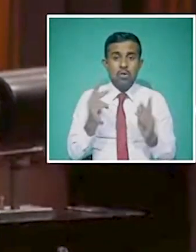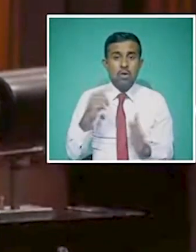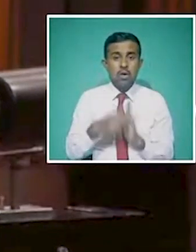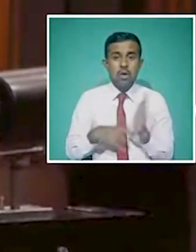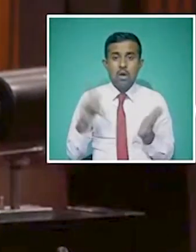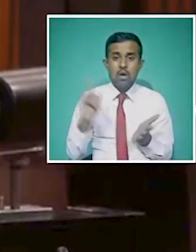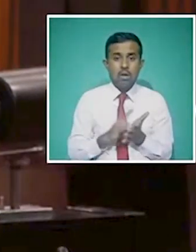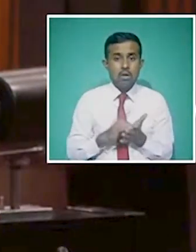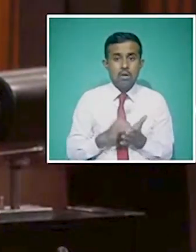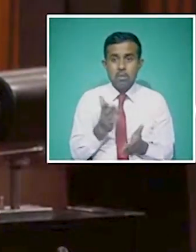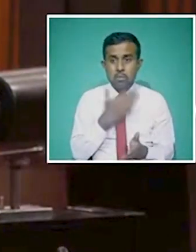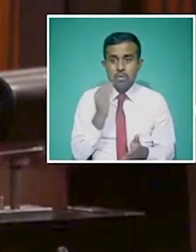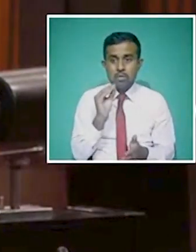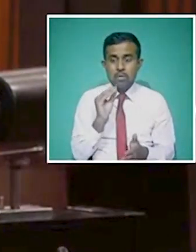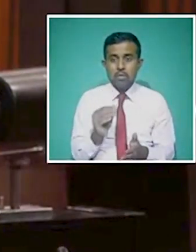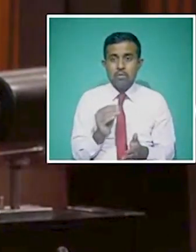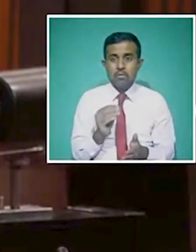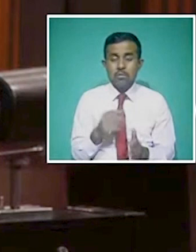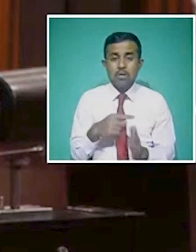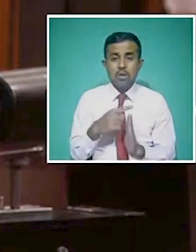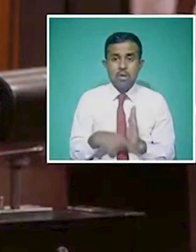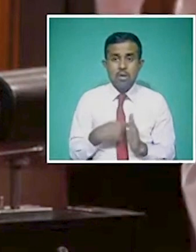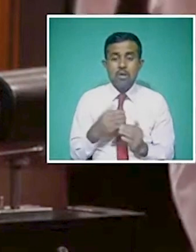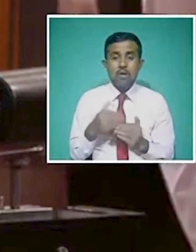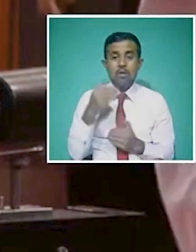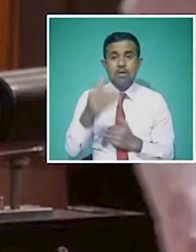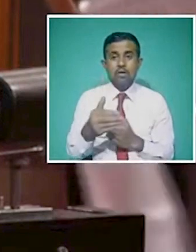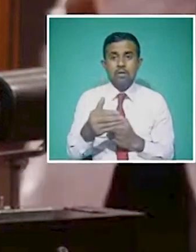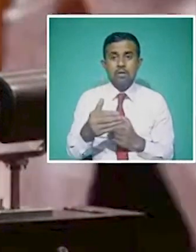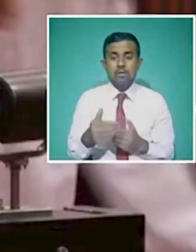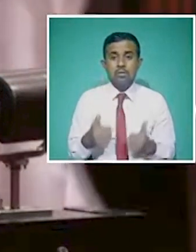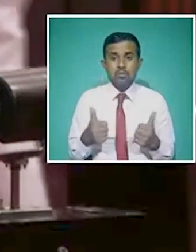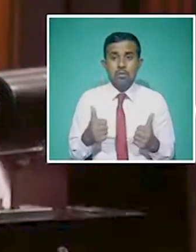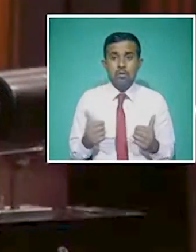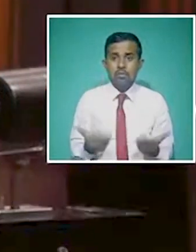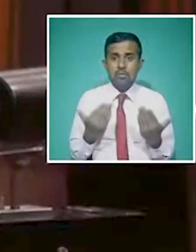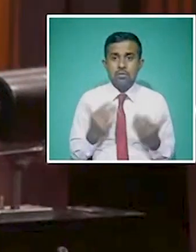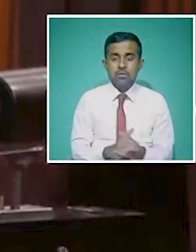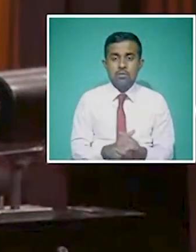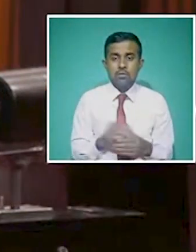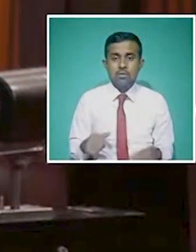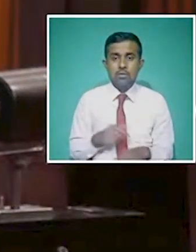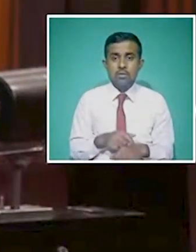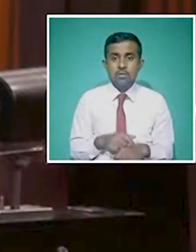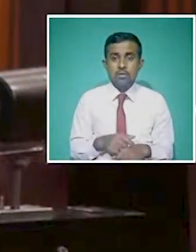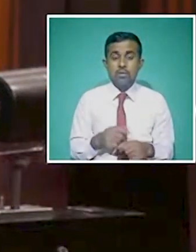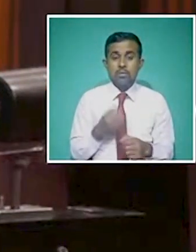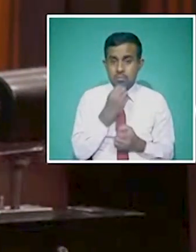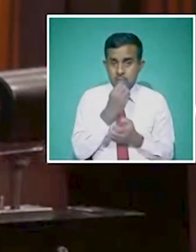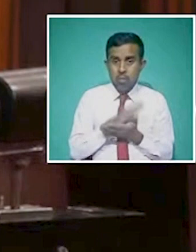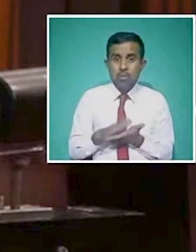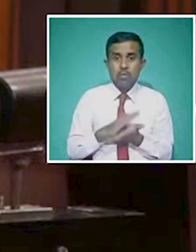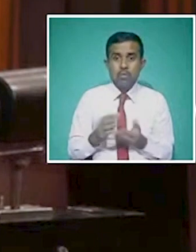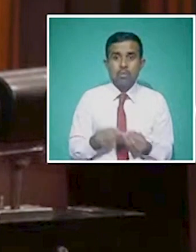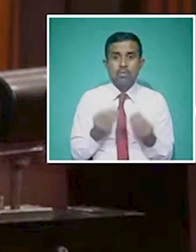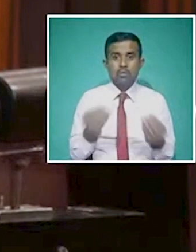ආකර්ෂණය කරගන්න පුළුවන් නම් මං හිතන්නේ ඒක ඉතාමත්ම රටට ඉදිරි අනාගතේ බුටික් හොටෙල්ස් එකක් අපි හදන්න ඕනේ දැනට තියෙන බුටික් හොටෙල්ස් වලට අපි සපෝට් කරන්න ඕනේ